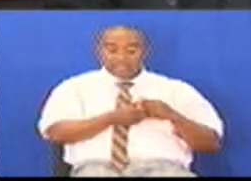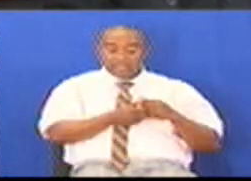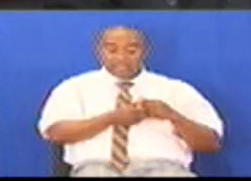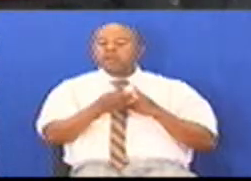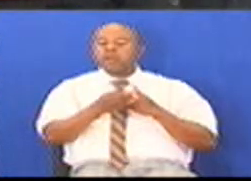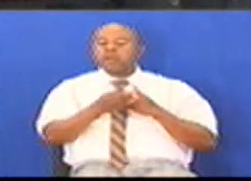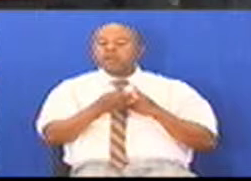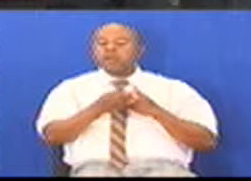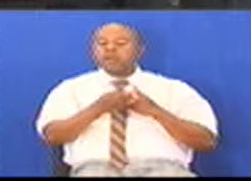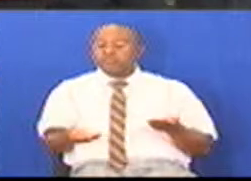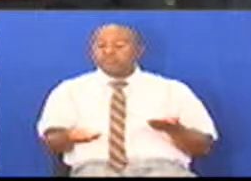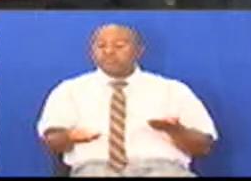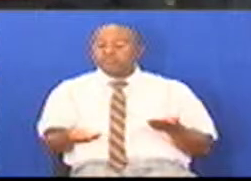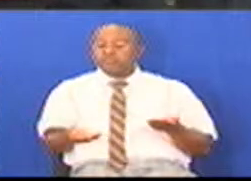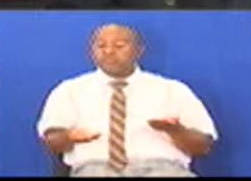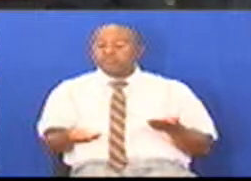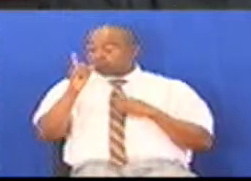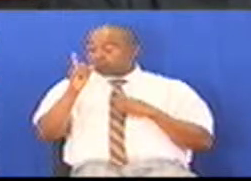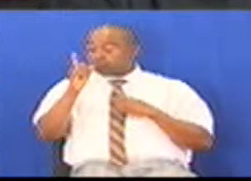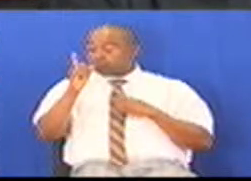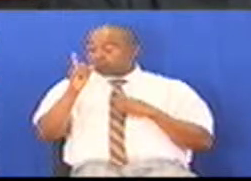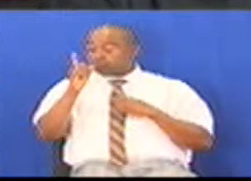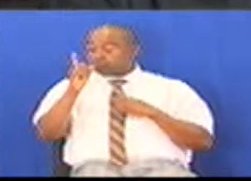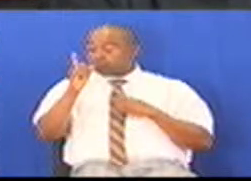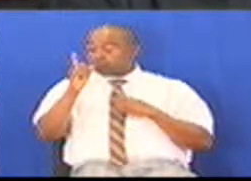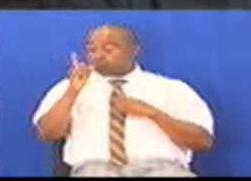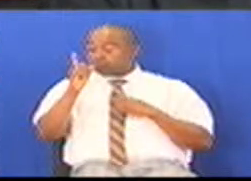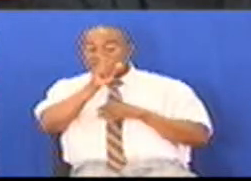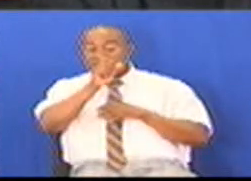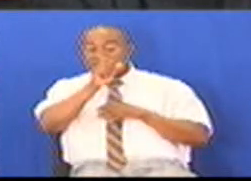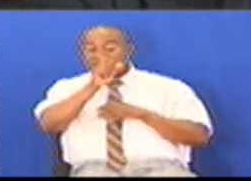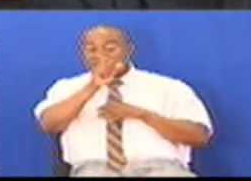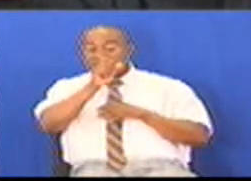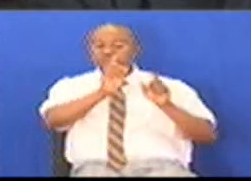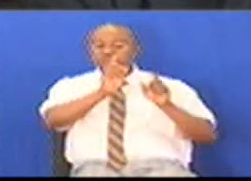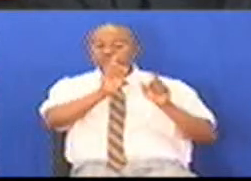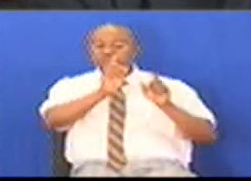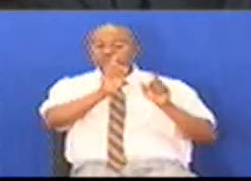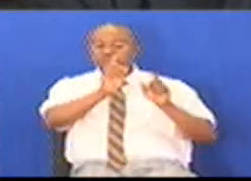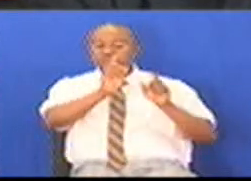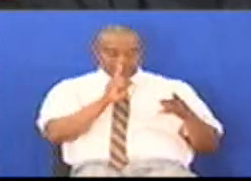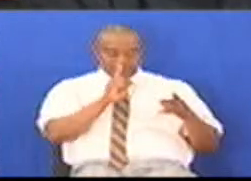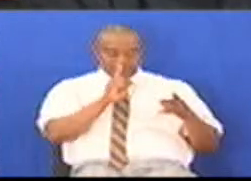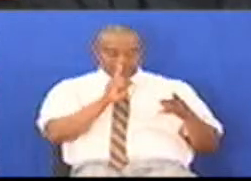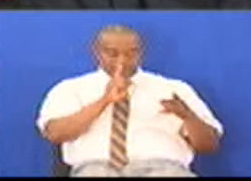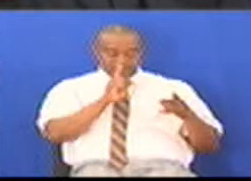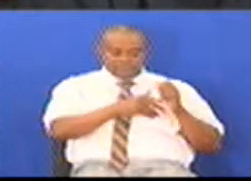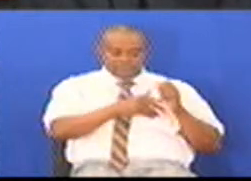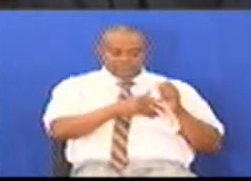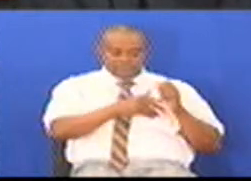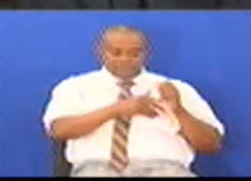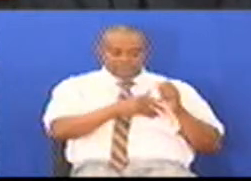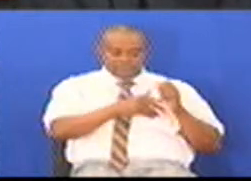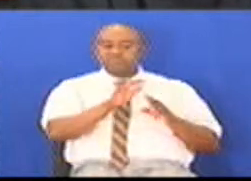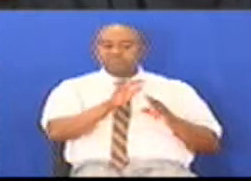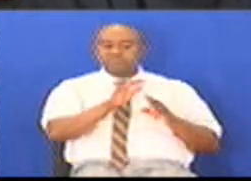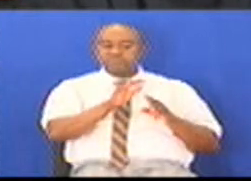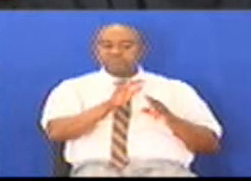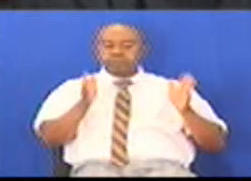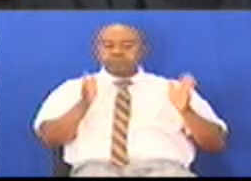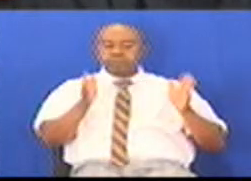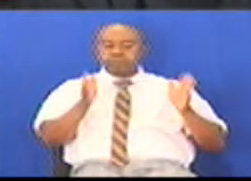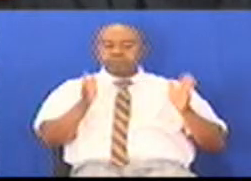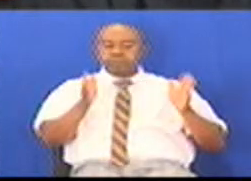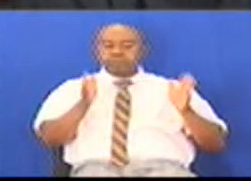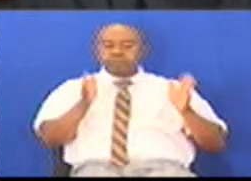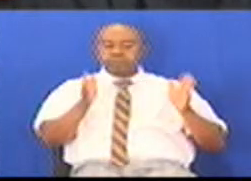kitambulisho kimoja kutumika na watu tofauti. Mbili, kubainisha muda wa miezi 12 uliobainishwa kwenye kanuni, haujataja wazi kama